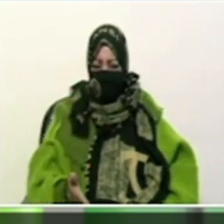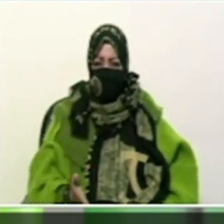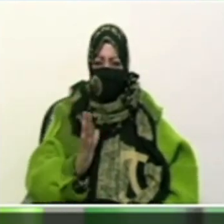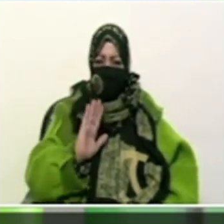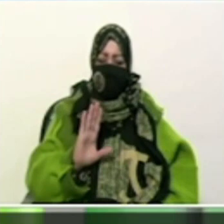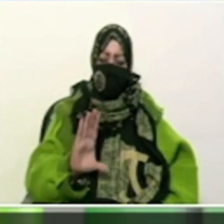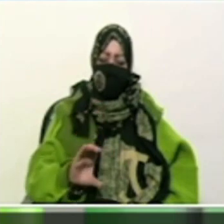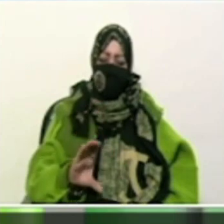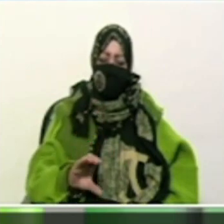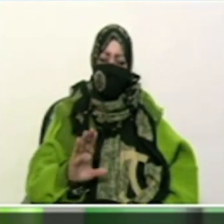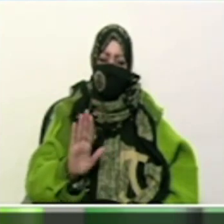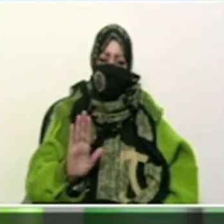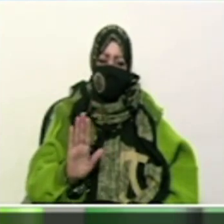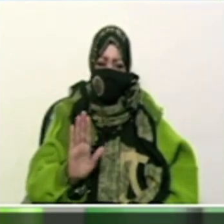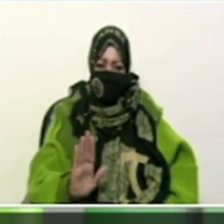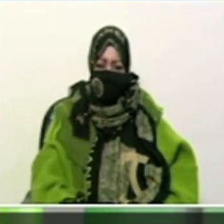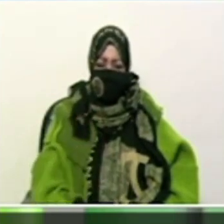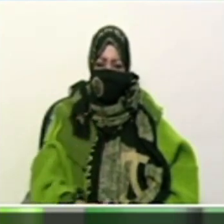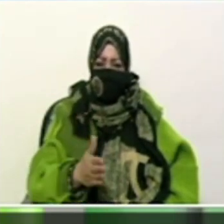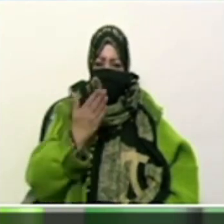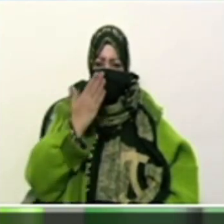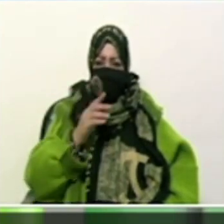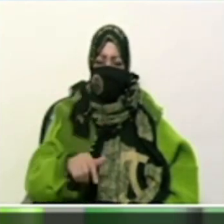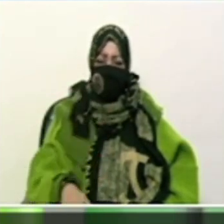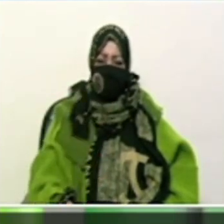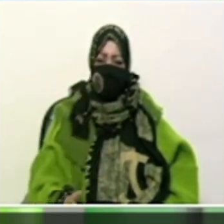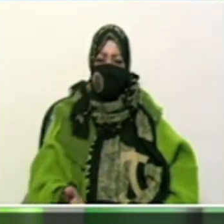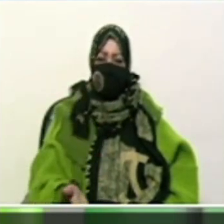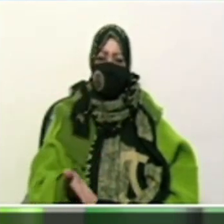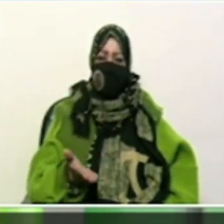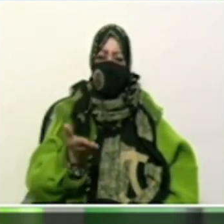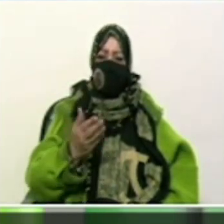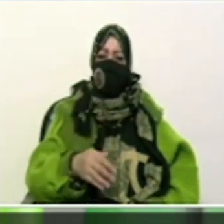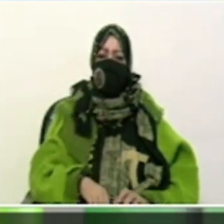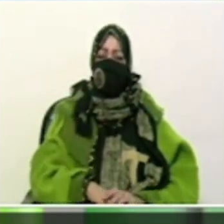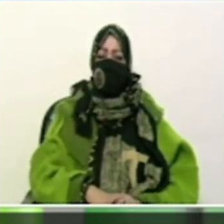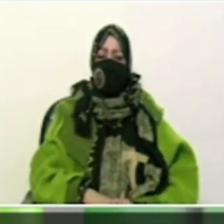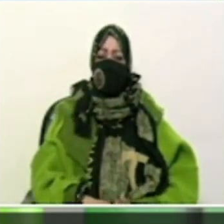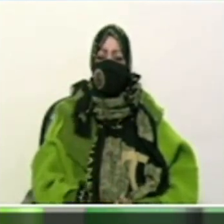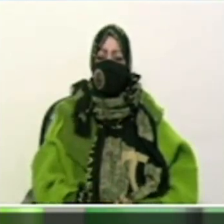نعم لكن كان الناس اللي عند الوطن يعني في الم في رجليه وايد.